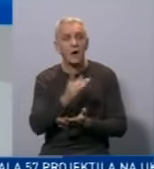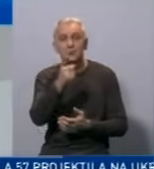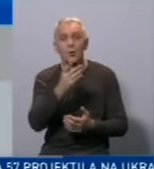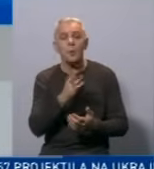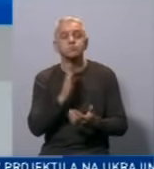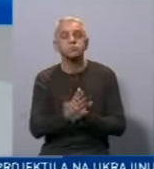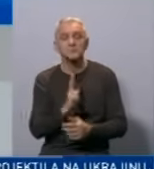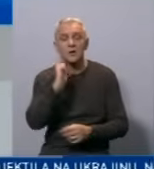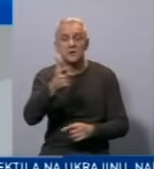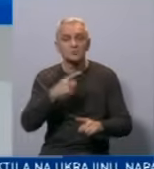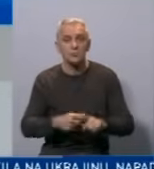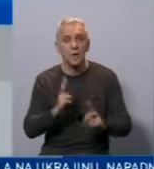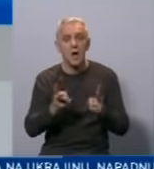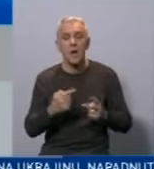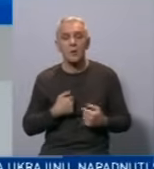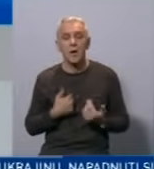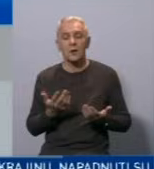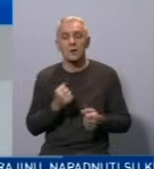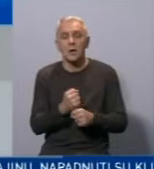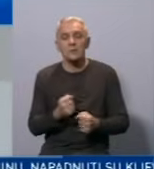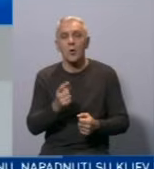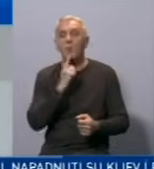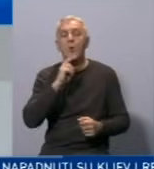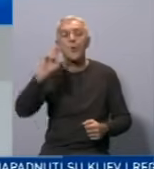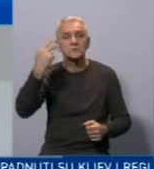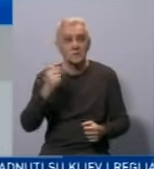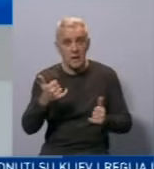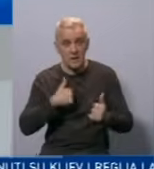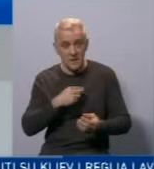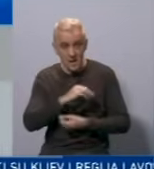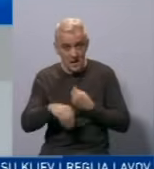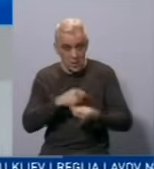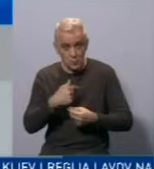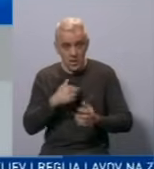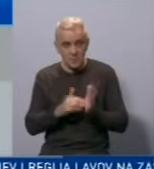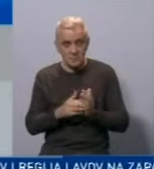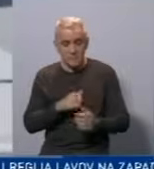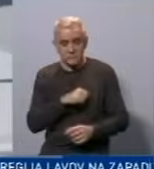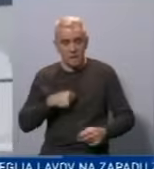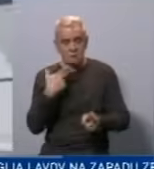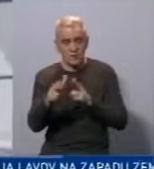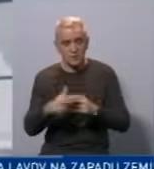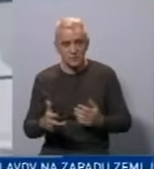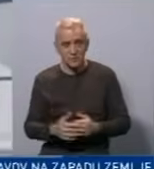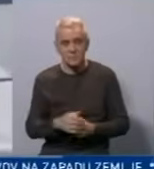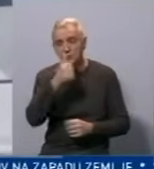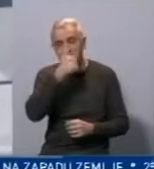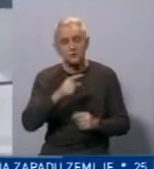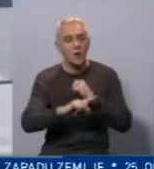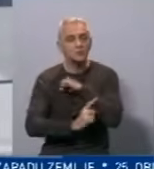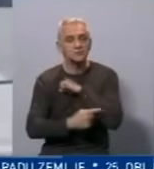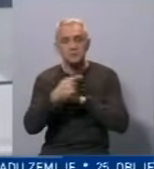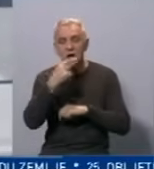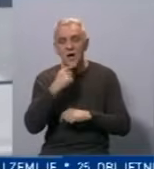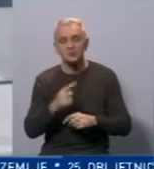treći put? Kako da reagujem? Koga da zovem? Da li mi roditelji treba sami da preduzimamo neke korake? Evo šta učenici kažu o